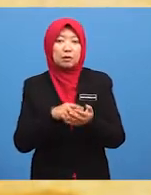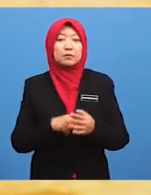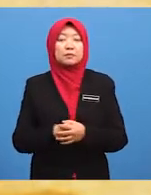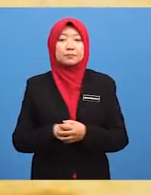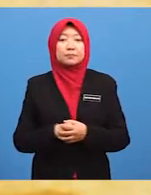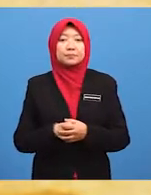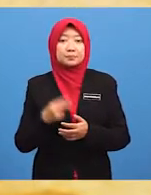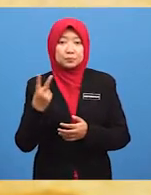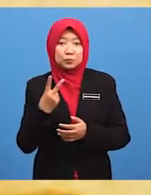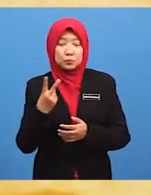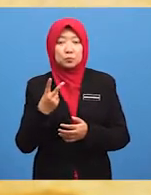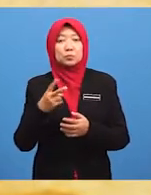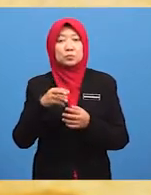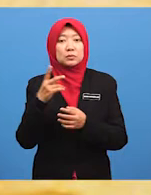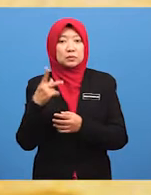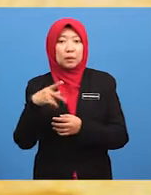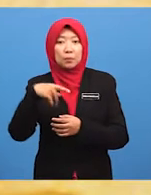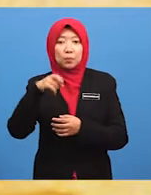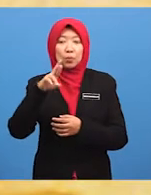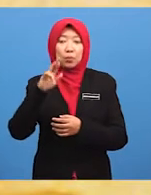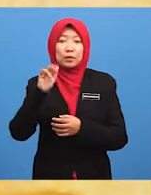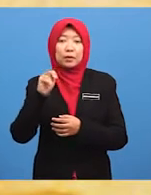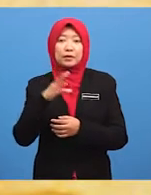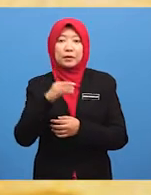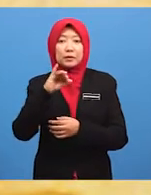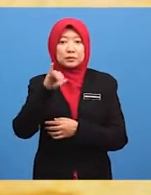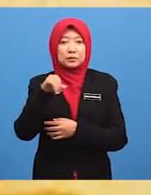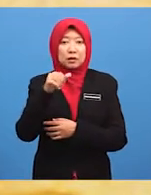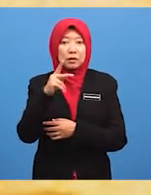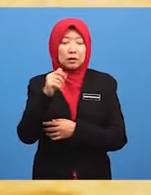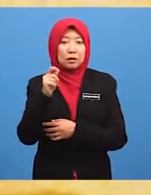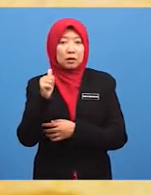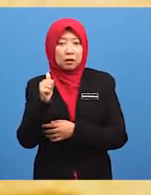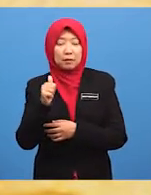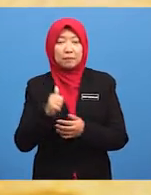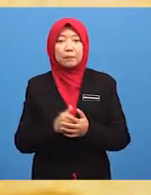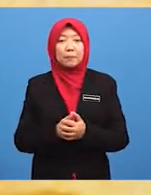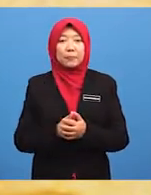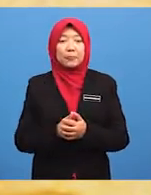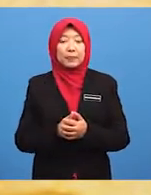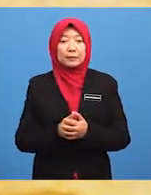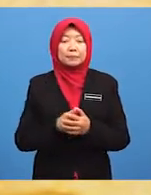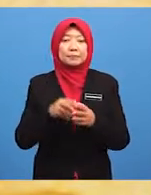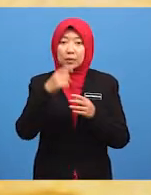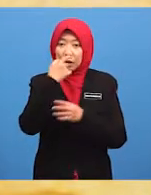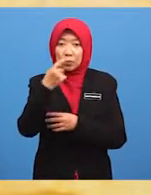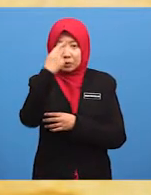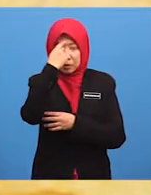dan Mahabharata, Purana dan Jatka. pengaruh epik dan sastra India